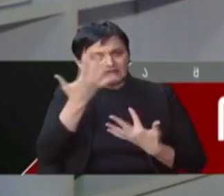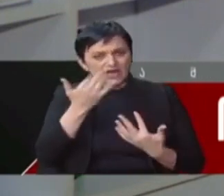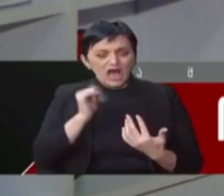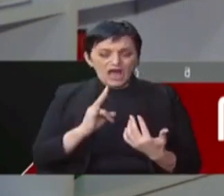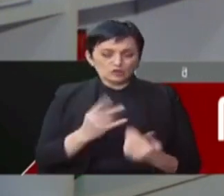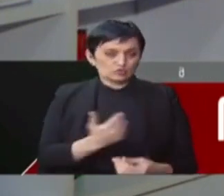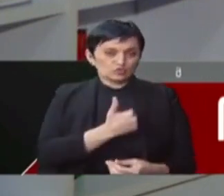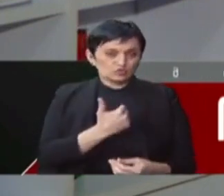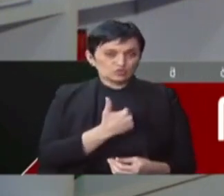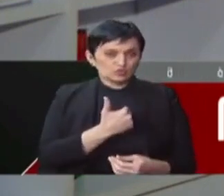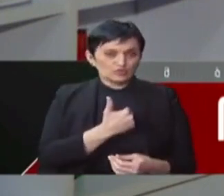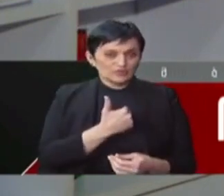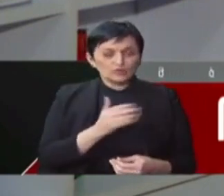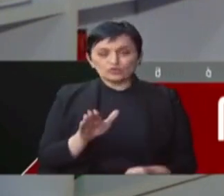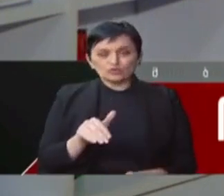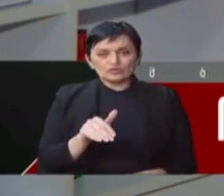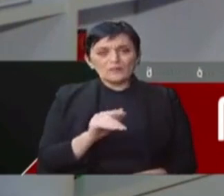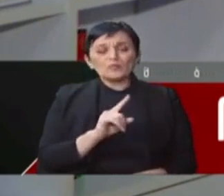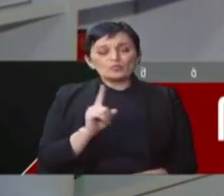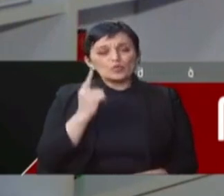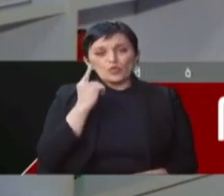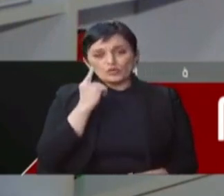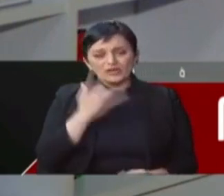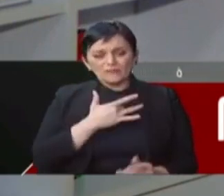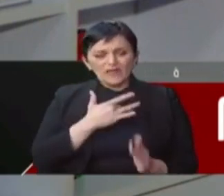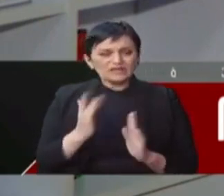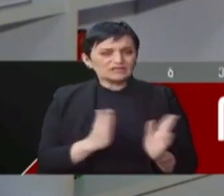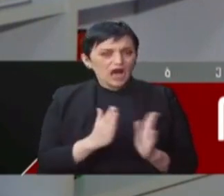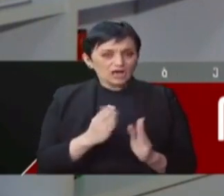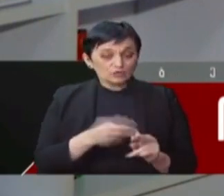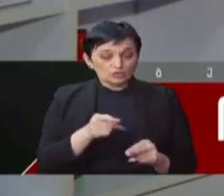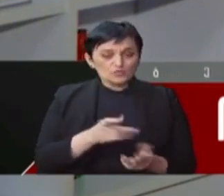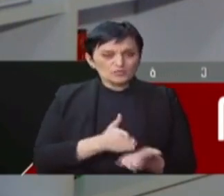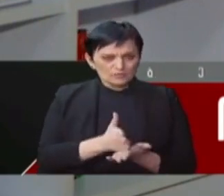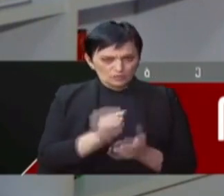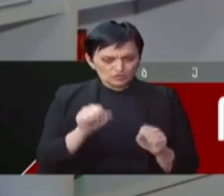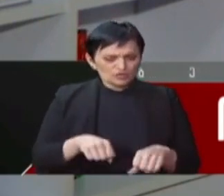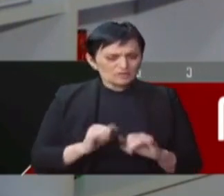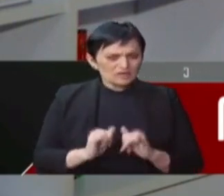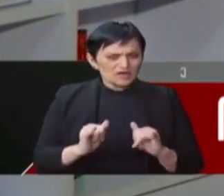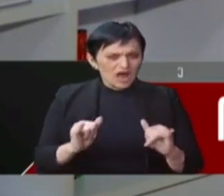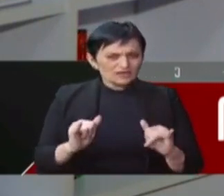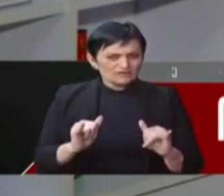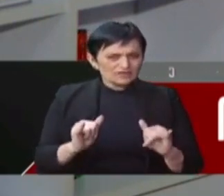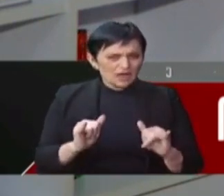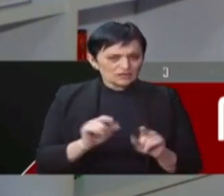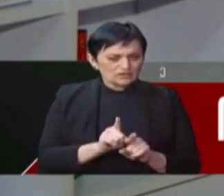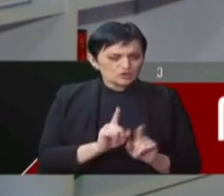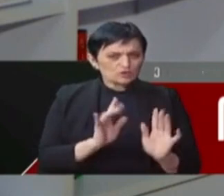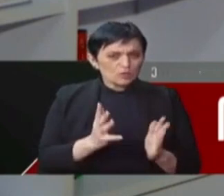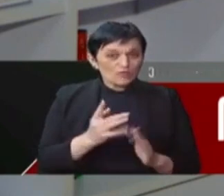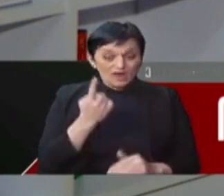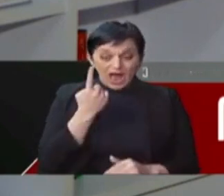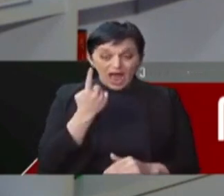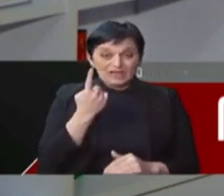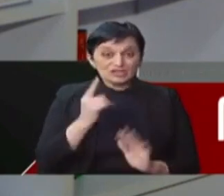იყოს, სურვილი იყოს თუნდაც, მაგრამ გონია რომ დაახლოებით აი ამ მიმართულებით შეიძლება განვითარდეს მოვლენები. ხოლო